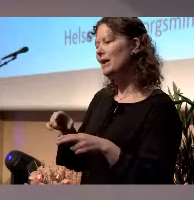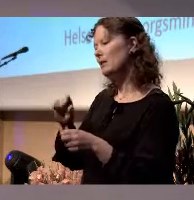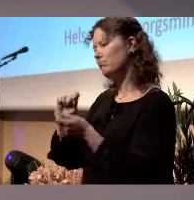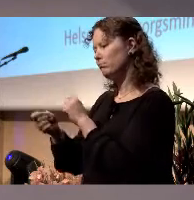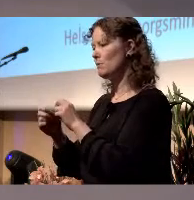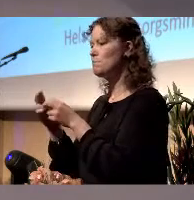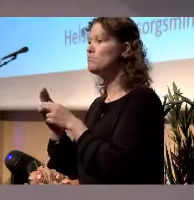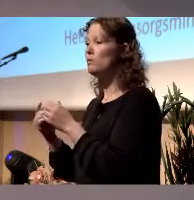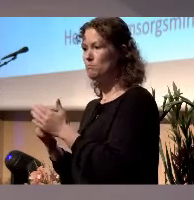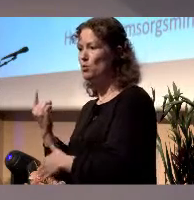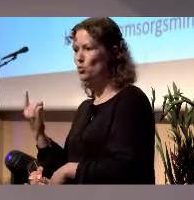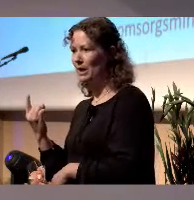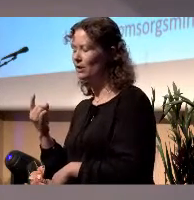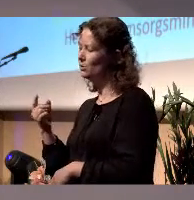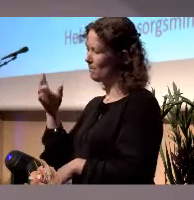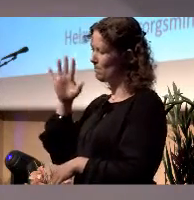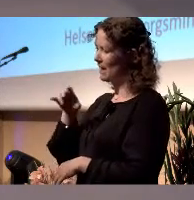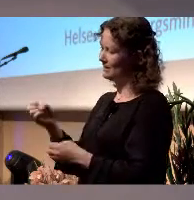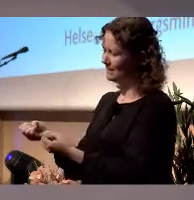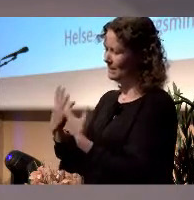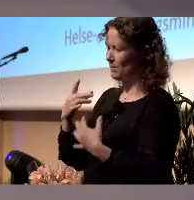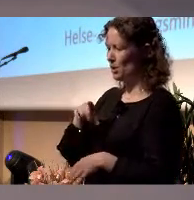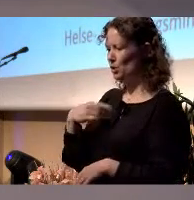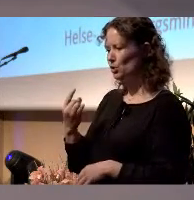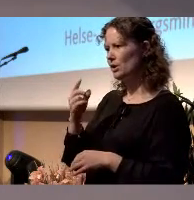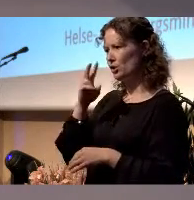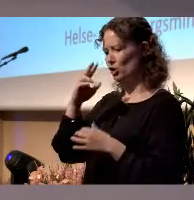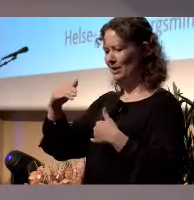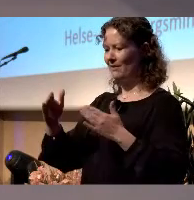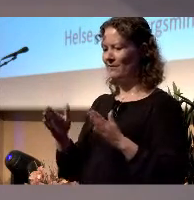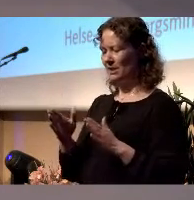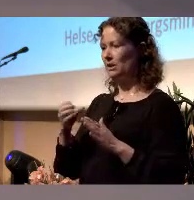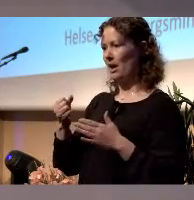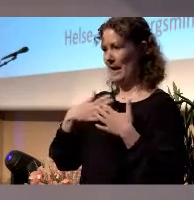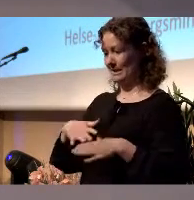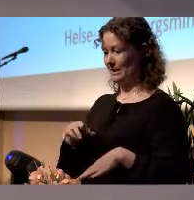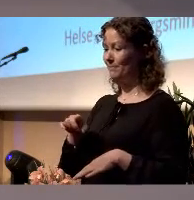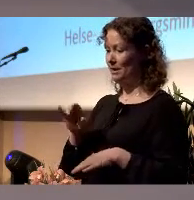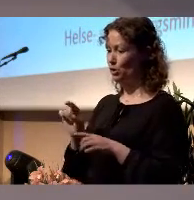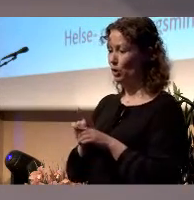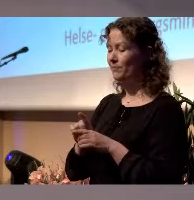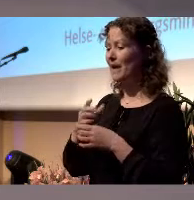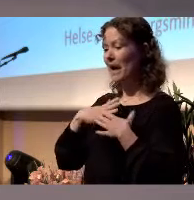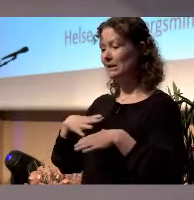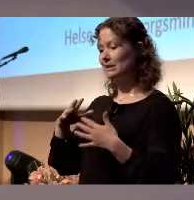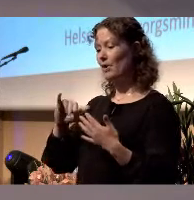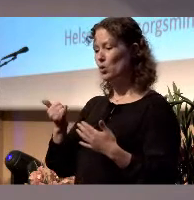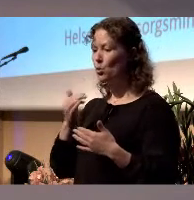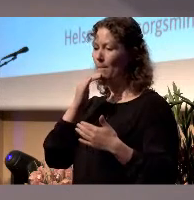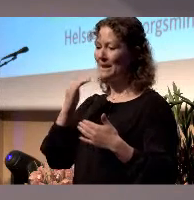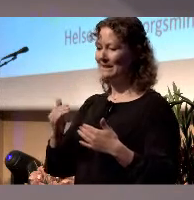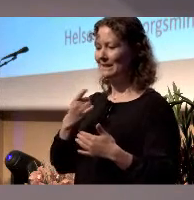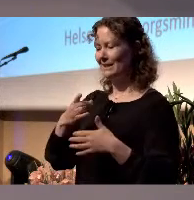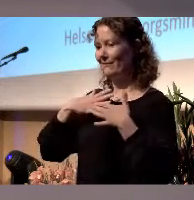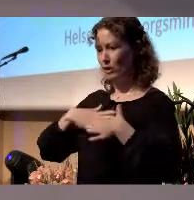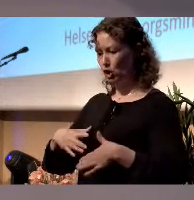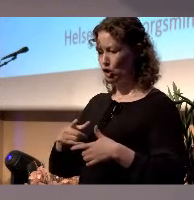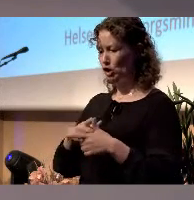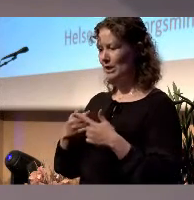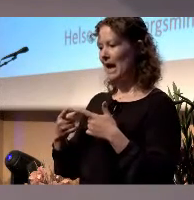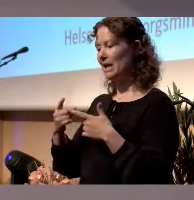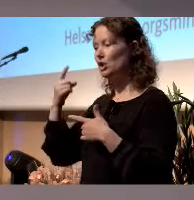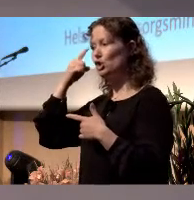oss til å gi en ny definisjon av helse. Og den lyder sånn. Helse, det er å mestre de fysiske